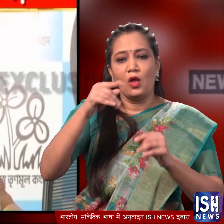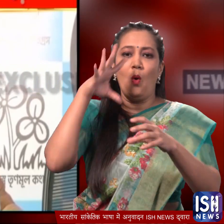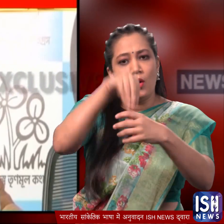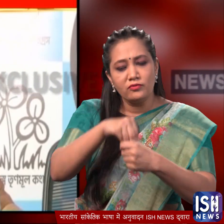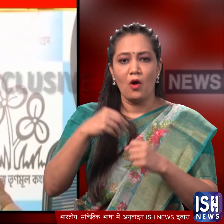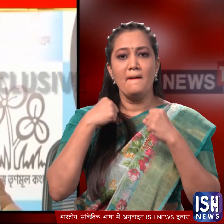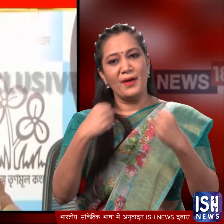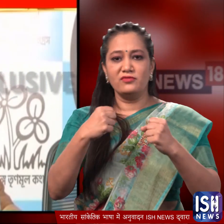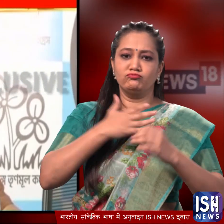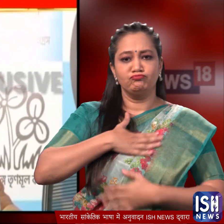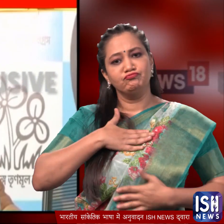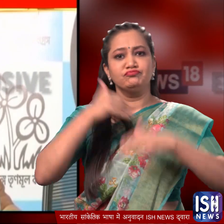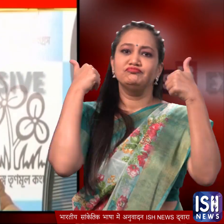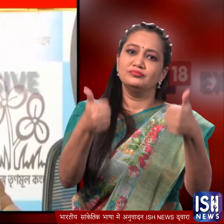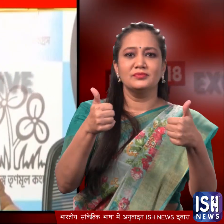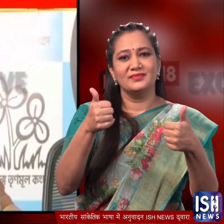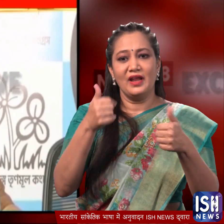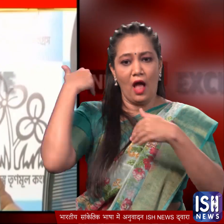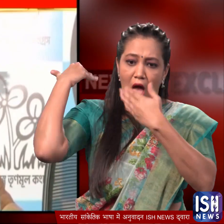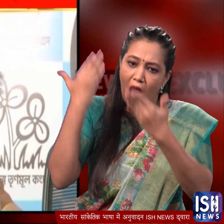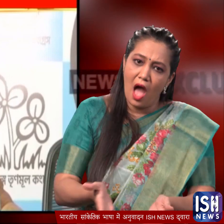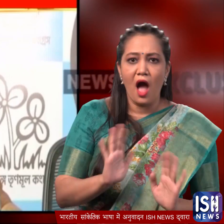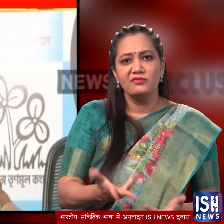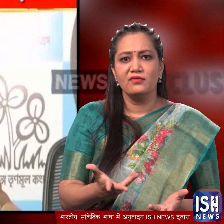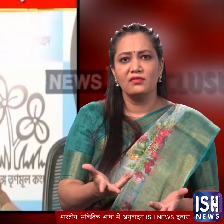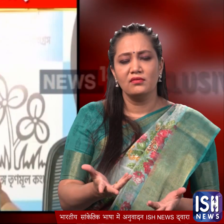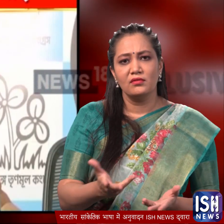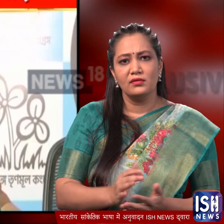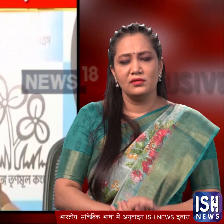they enjoyed the power till today.